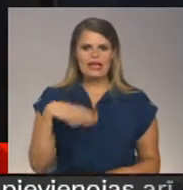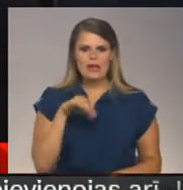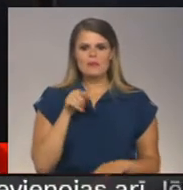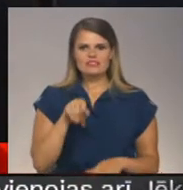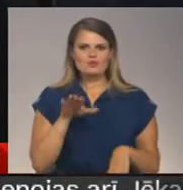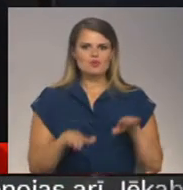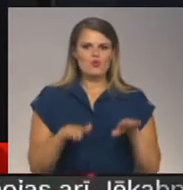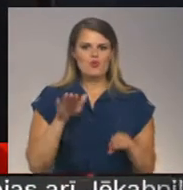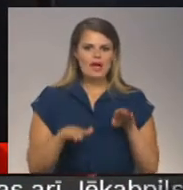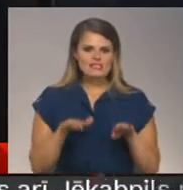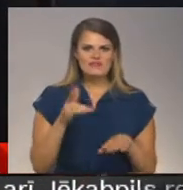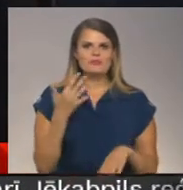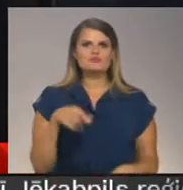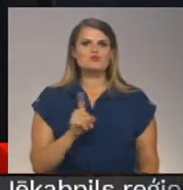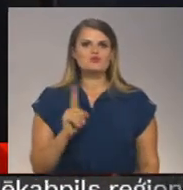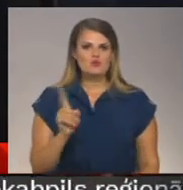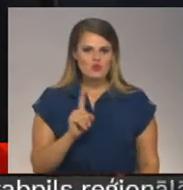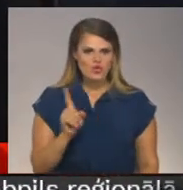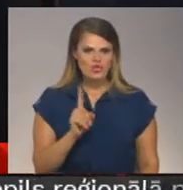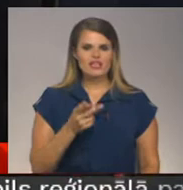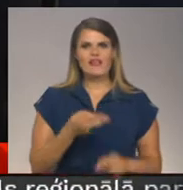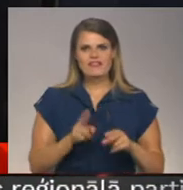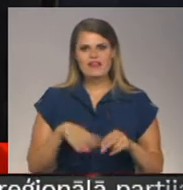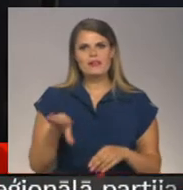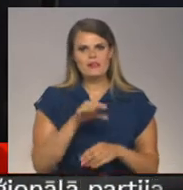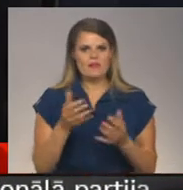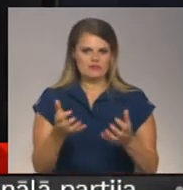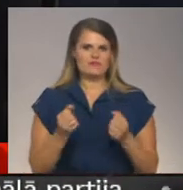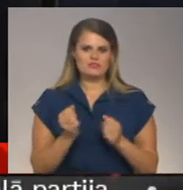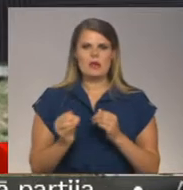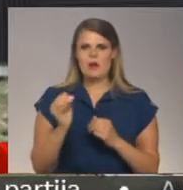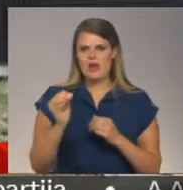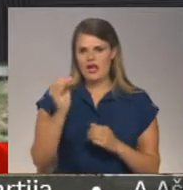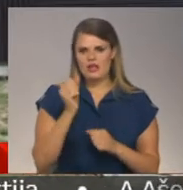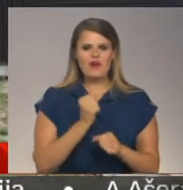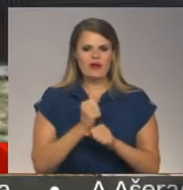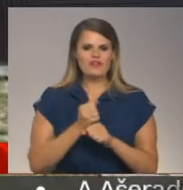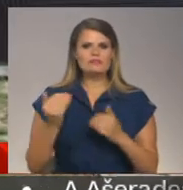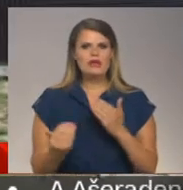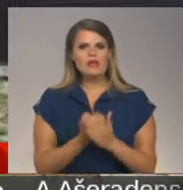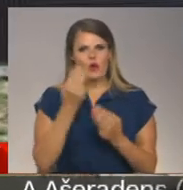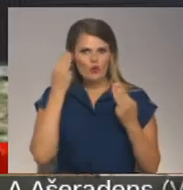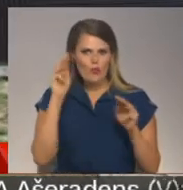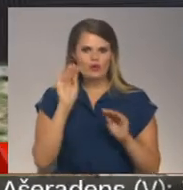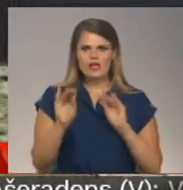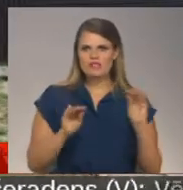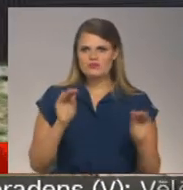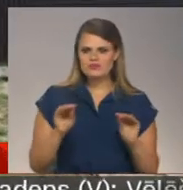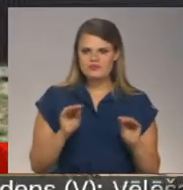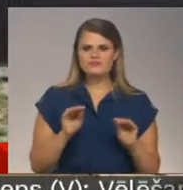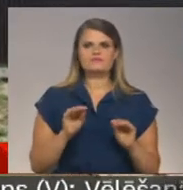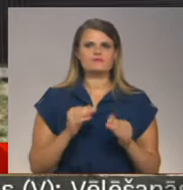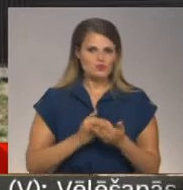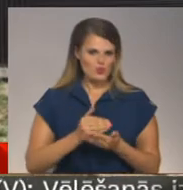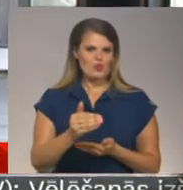viņus nosvērām, cik tur ir, un tad mēs viņus arī uzņēmām krājumā. Darbs pie jaunu un mūsdienīgu ekspozīciju